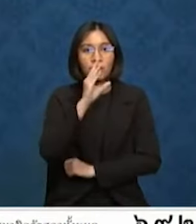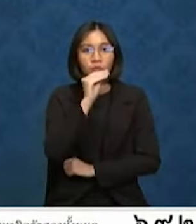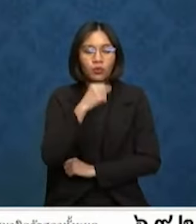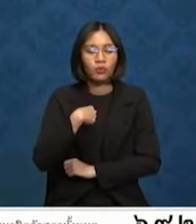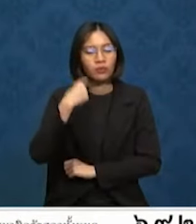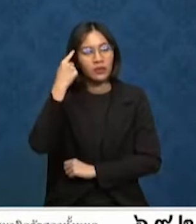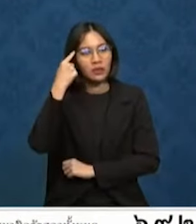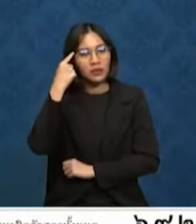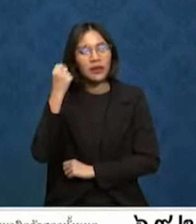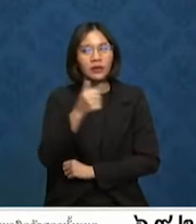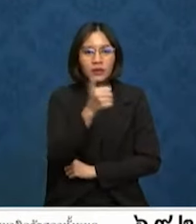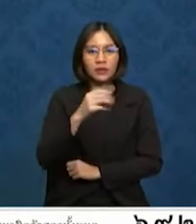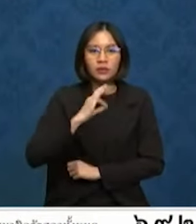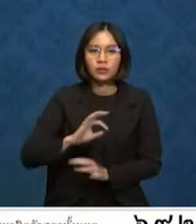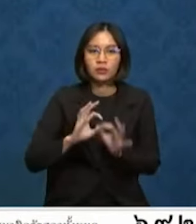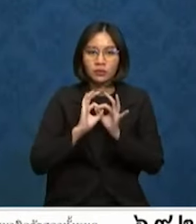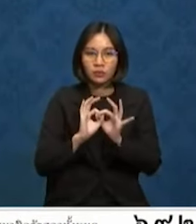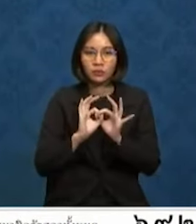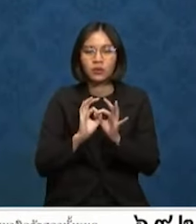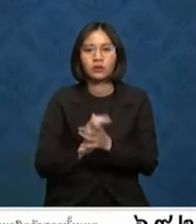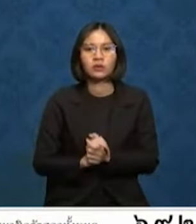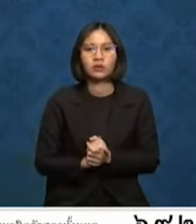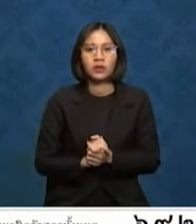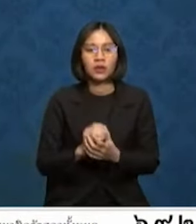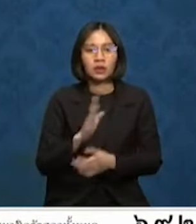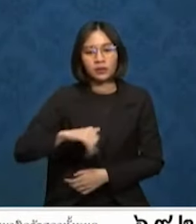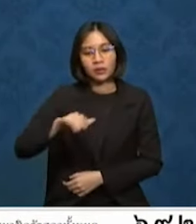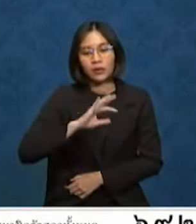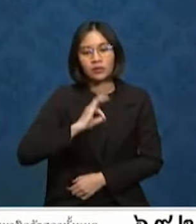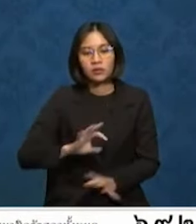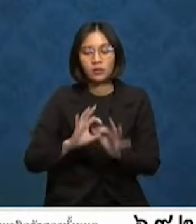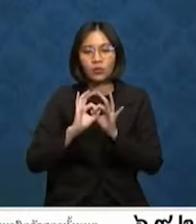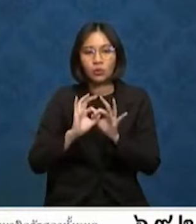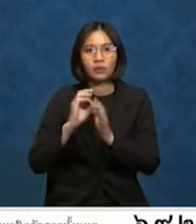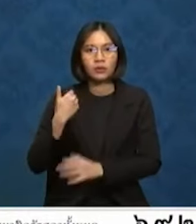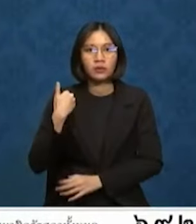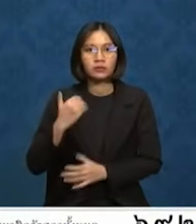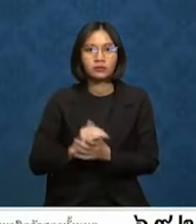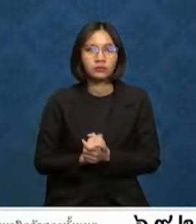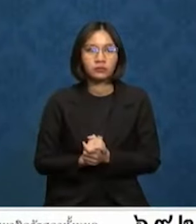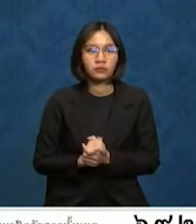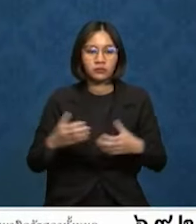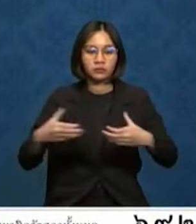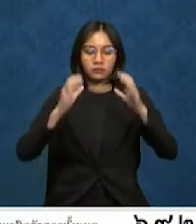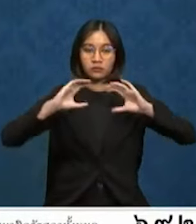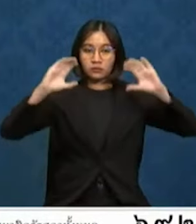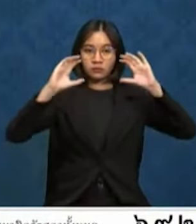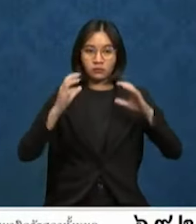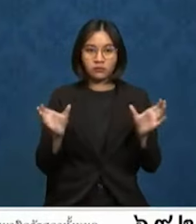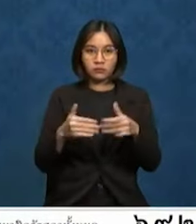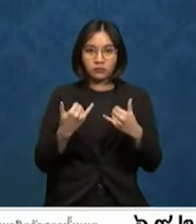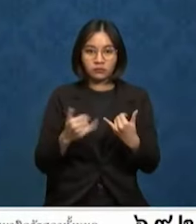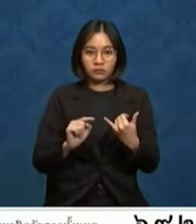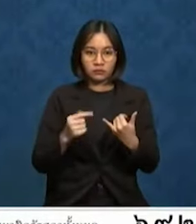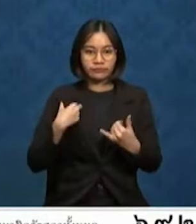ผมก็มองในแง่ดีด้วยความเป็นห่วงว่าว่าว่าท่านเหล่านั้นเป็นห่วงว่ารัฐบาลชุดนี้จะมี